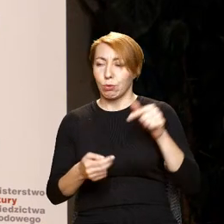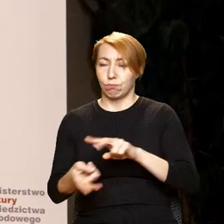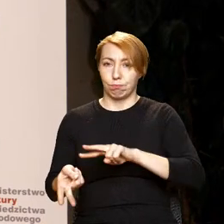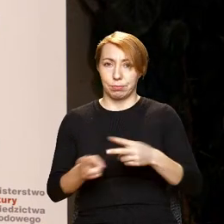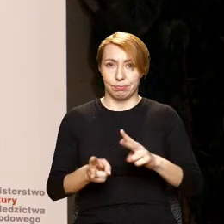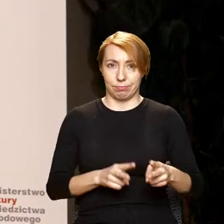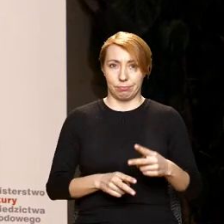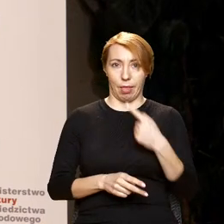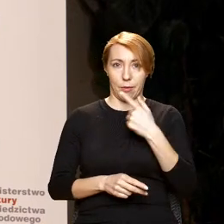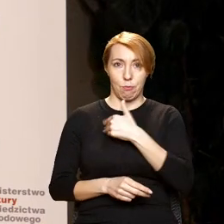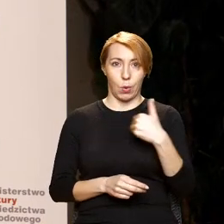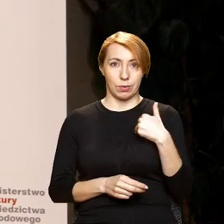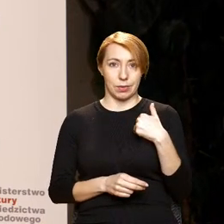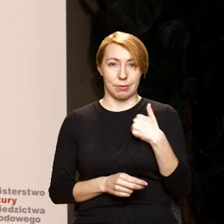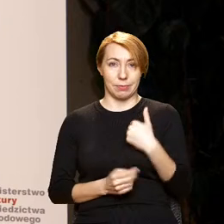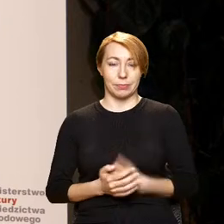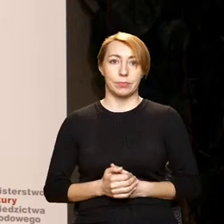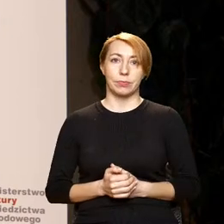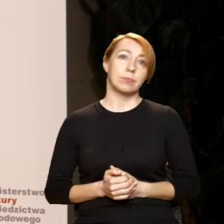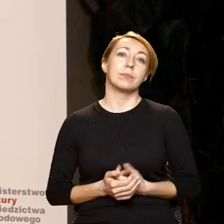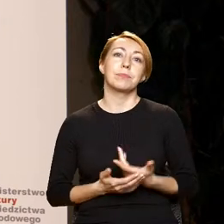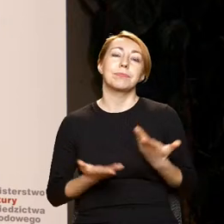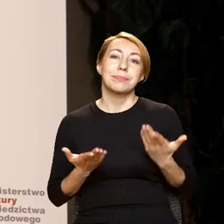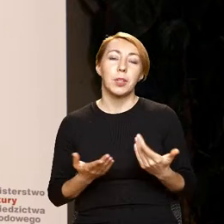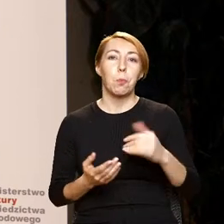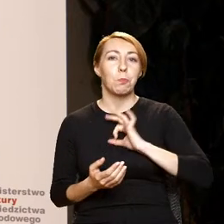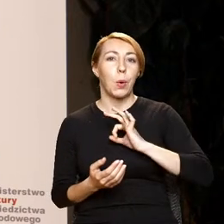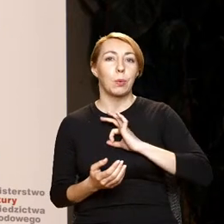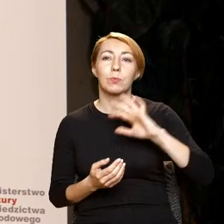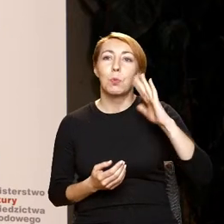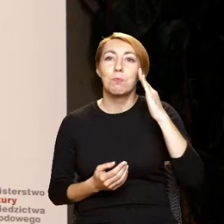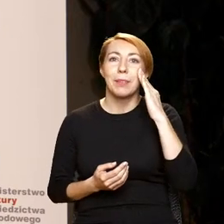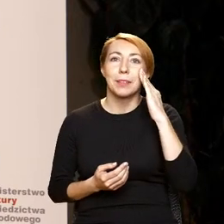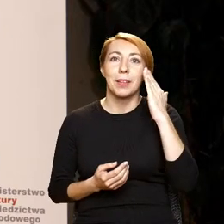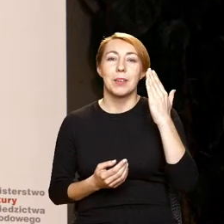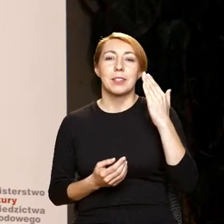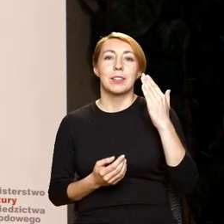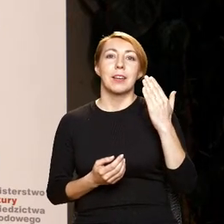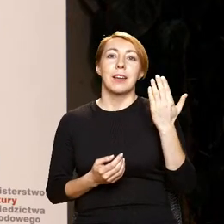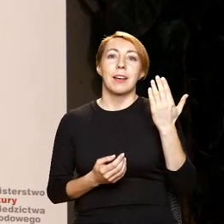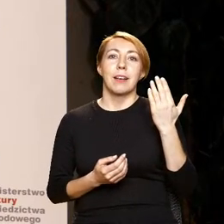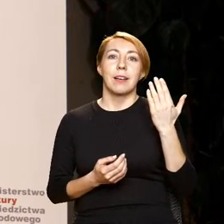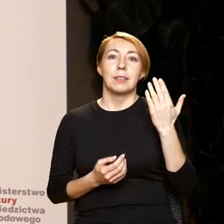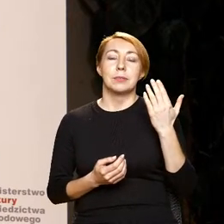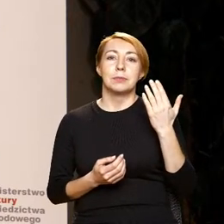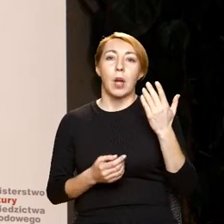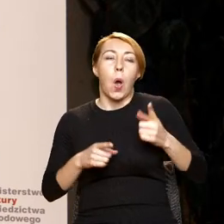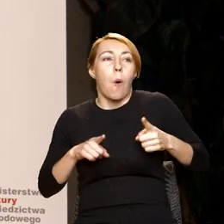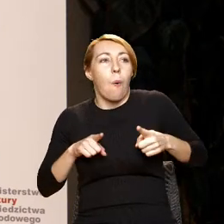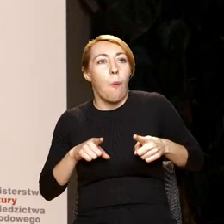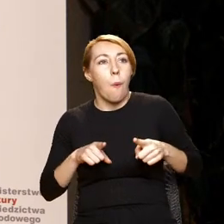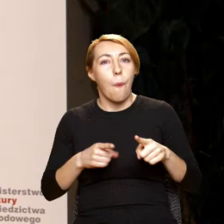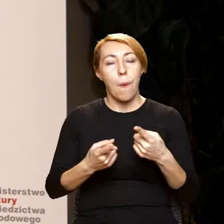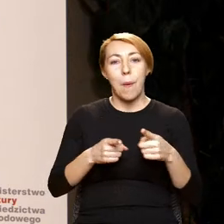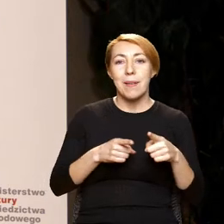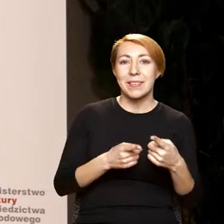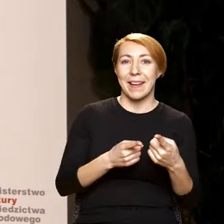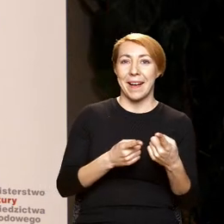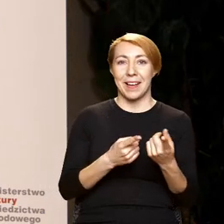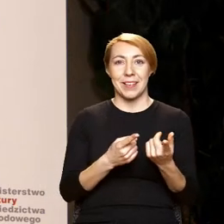przetłumaczyć na język polski. Jednak moje umiejętności takiej organizacji